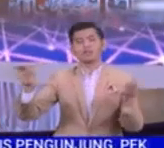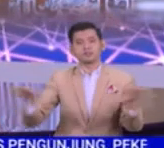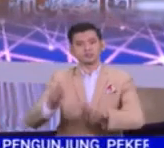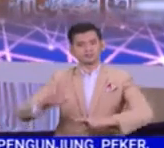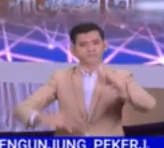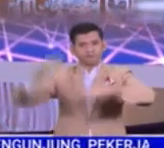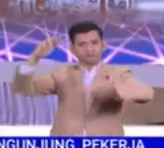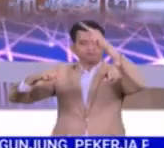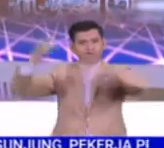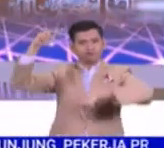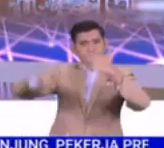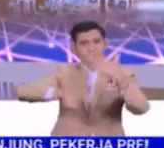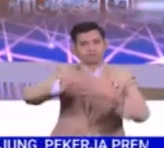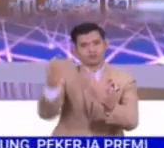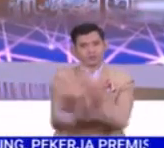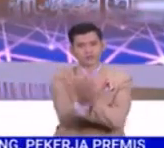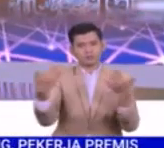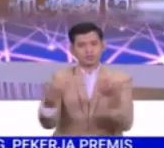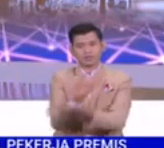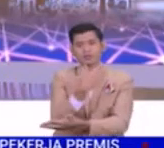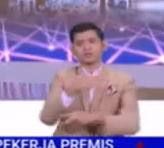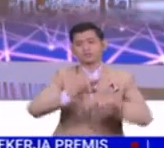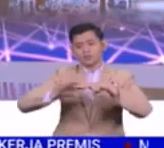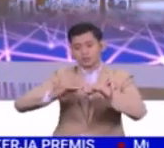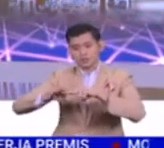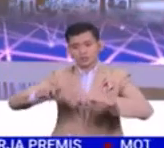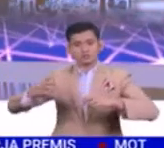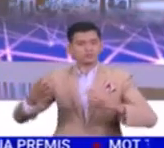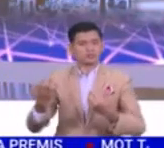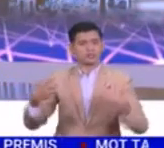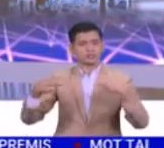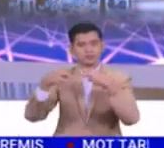Ismail yang meninjau perkembangan projek kereta api elektrik sepanjang